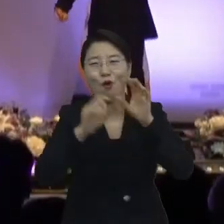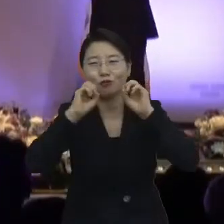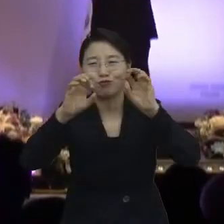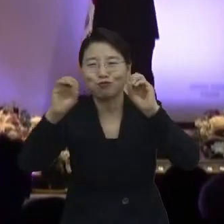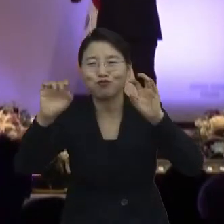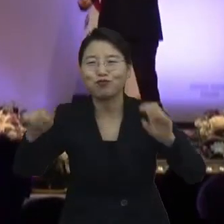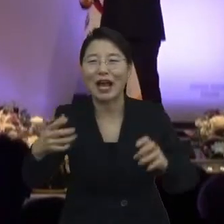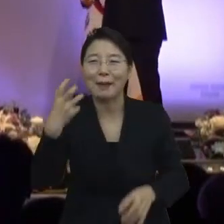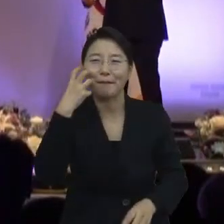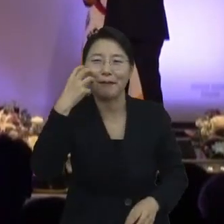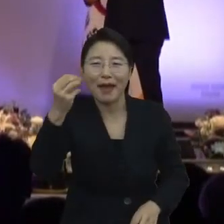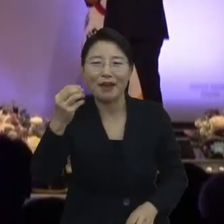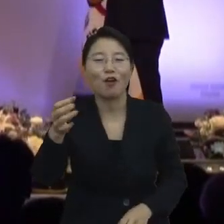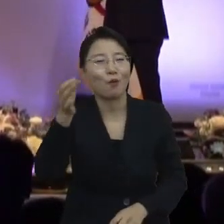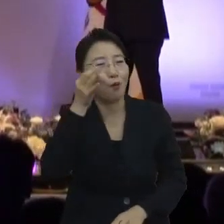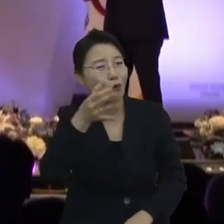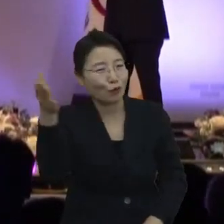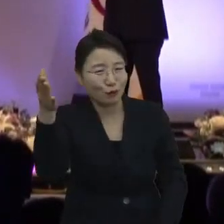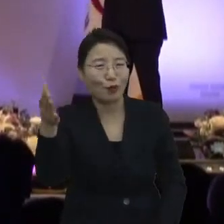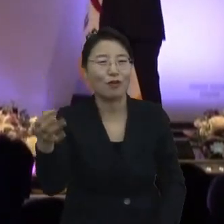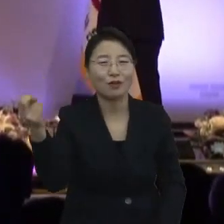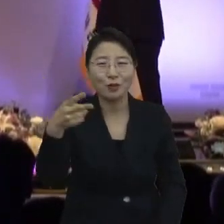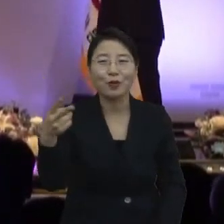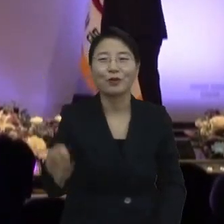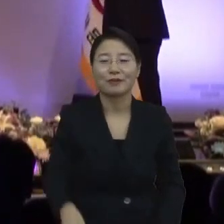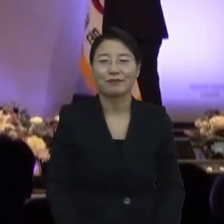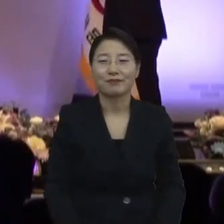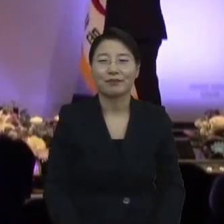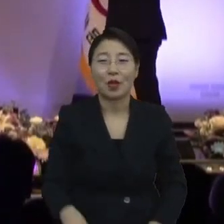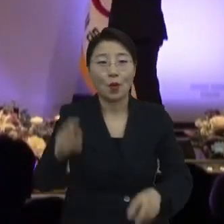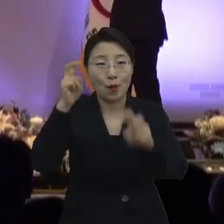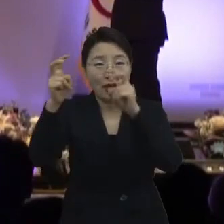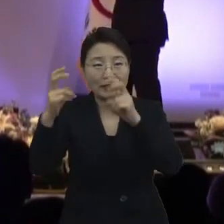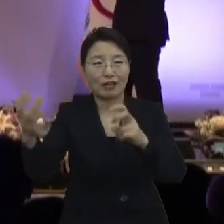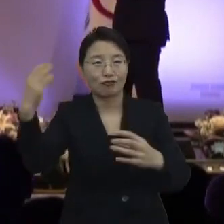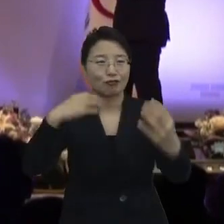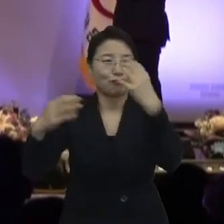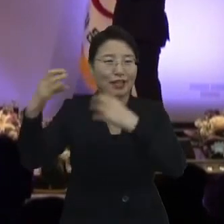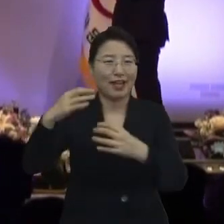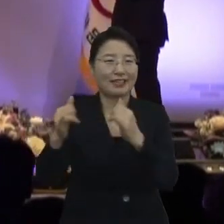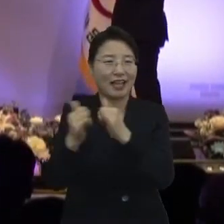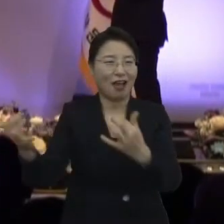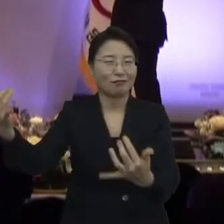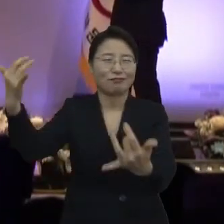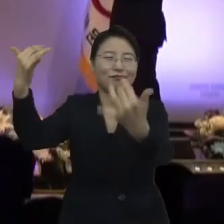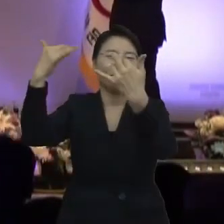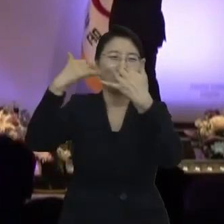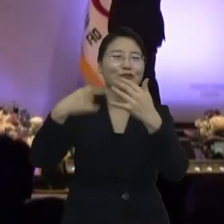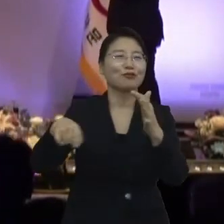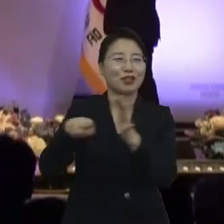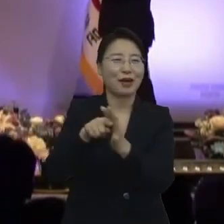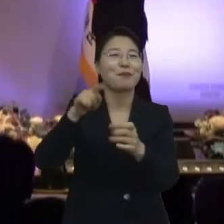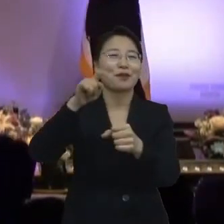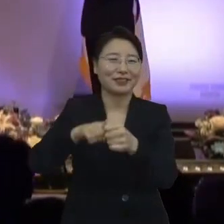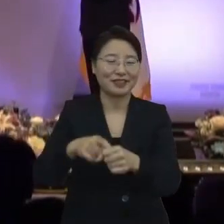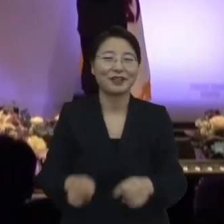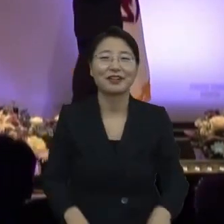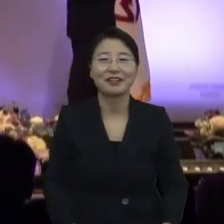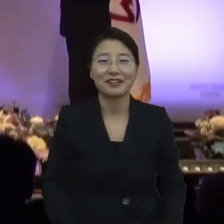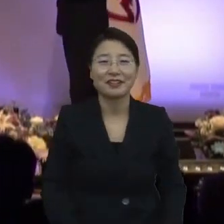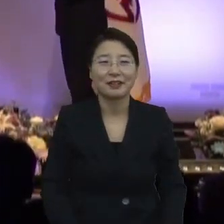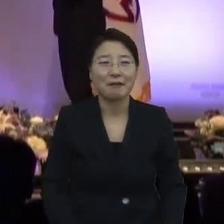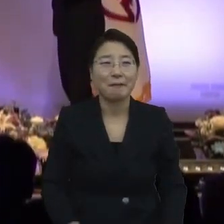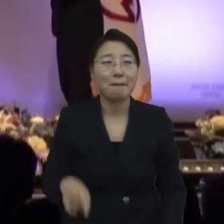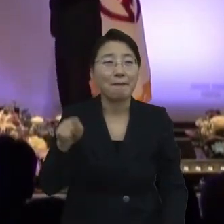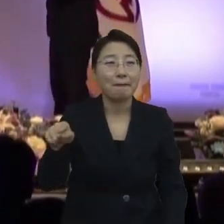그 매력도를 증진시키고 그리고 무엇보다도 기업이 들어오고 사람이 들어오는 데 큰 역할을 하도록 했습니다. 그렇게 해서